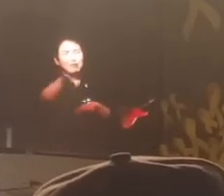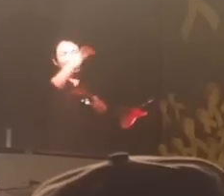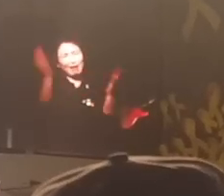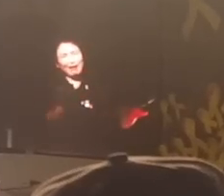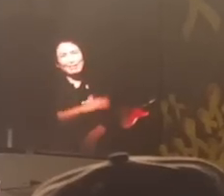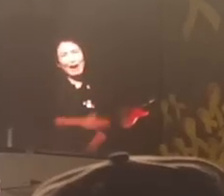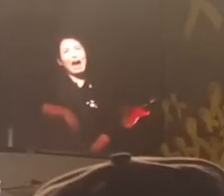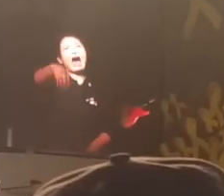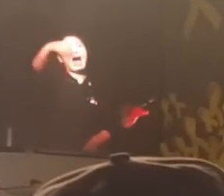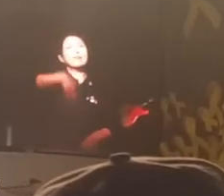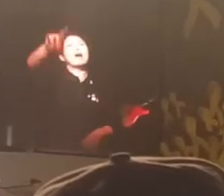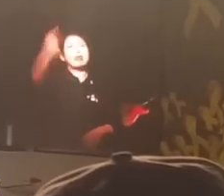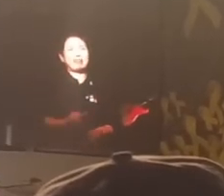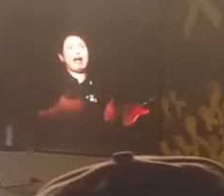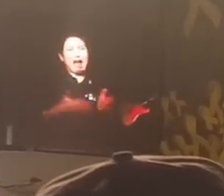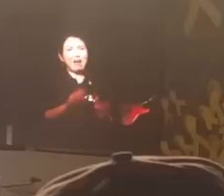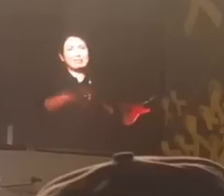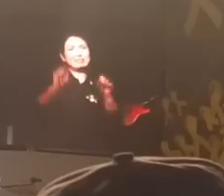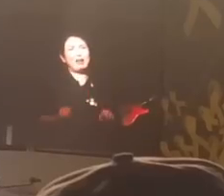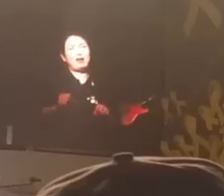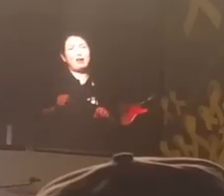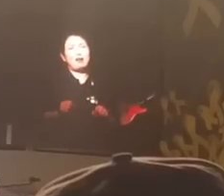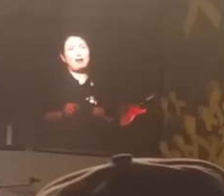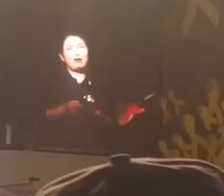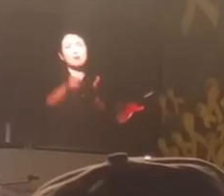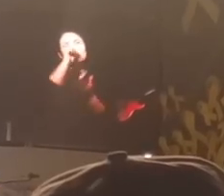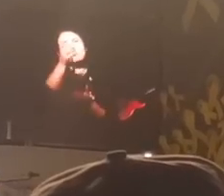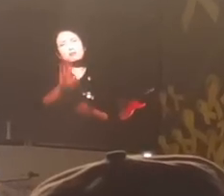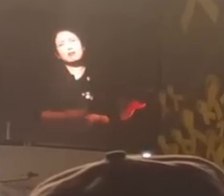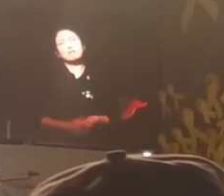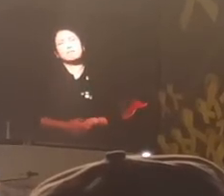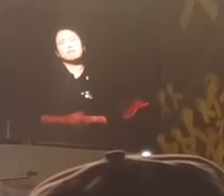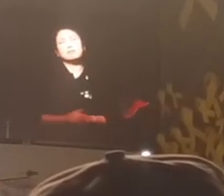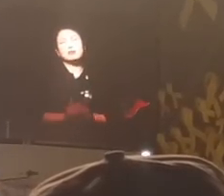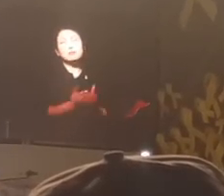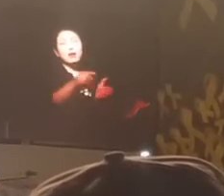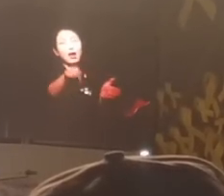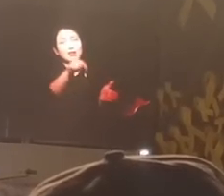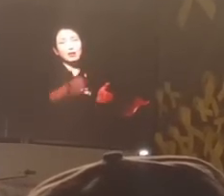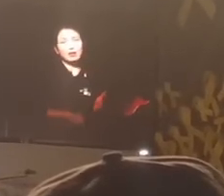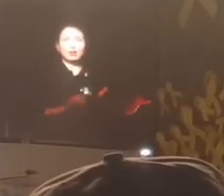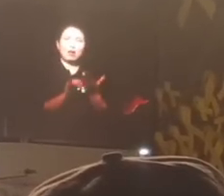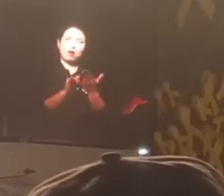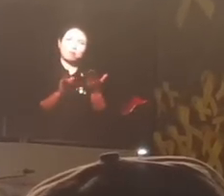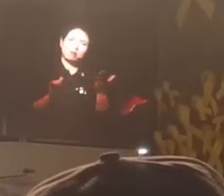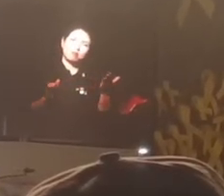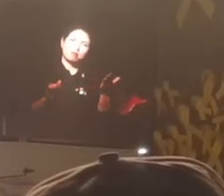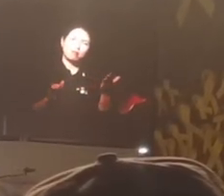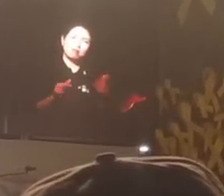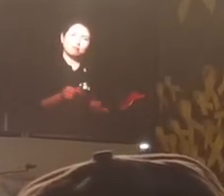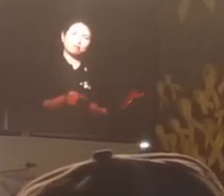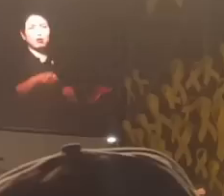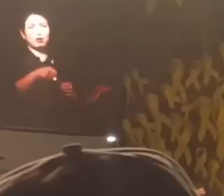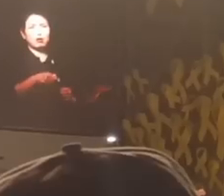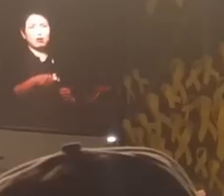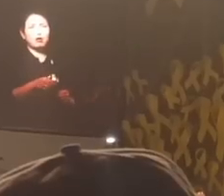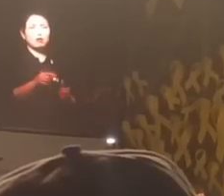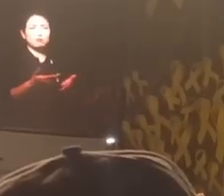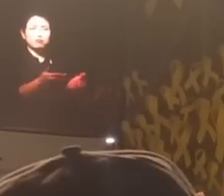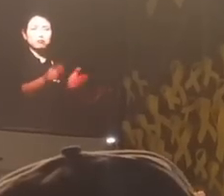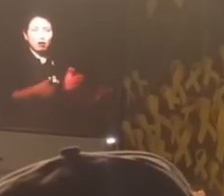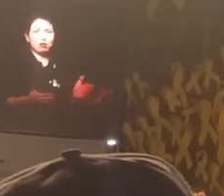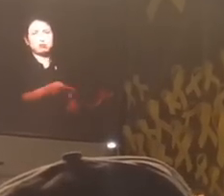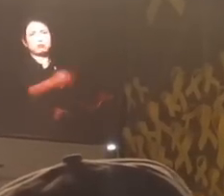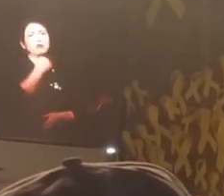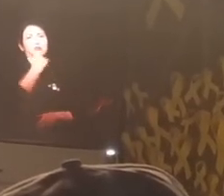웃으며 인사해주면 좋았을 텐데, 배 안에는 아직도 9명의 미수습자분들이 우리를 기다리고, 우리를